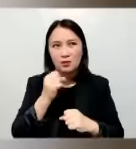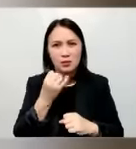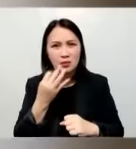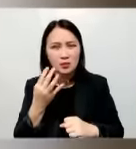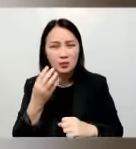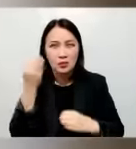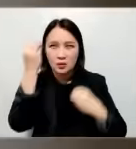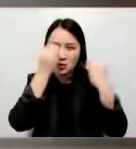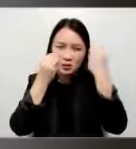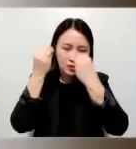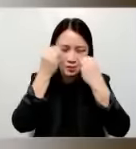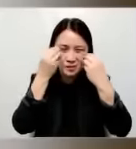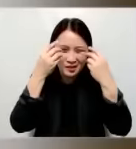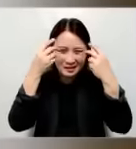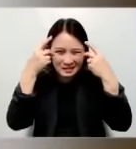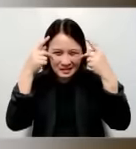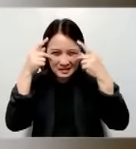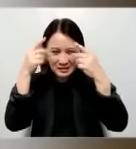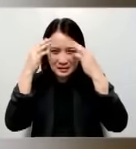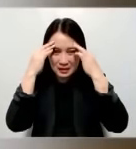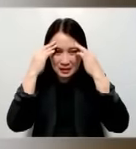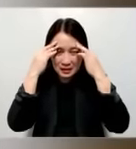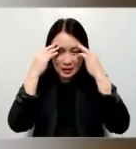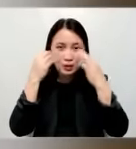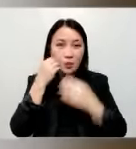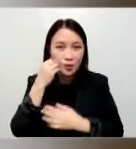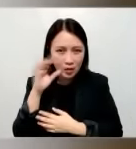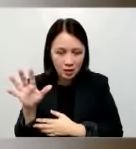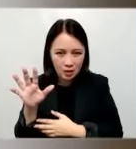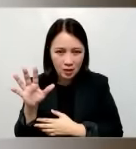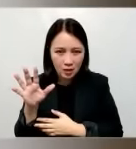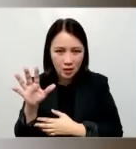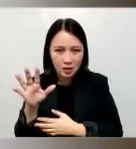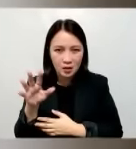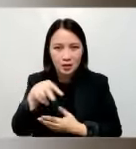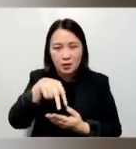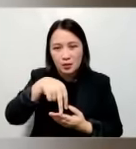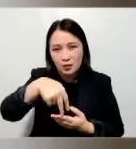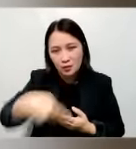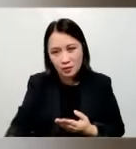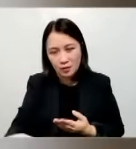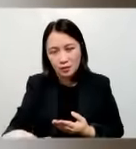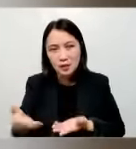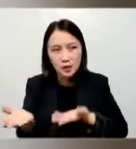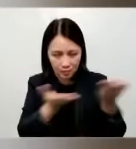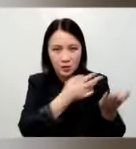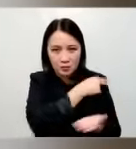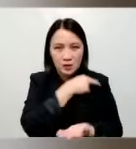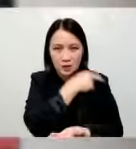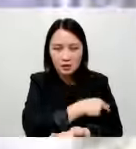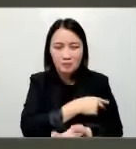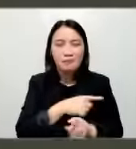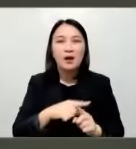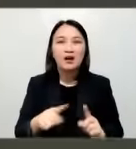at sumakit ang ulo. Pagkabalik sa kanilang bahay, humandusay sa Summers sa garahe. Dinala pa siya sa ospital pero tuluyan ding binawian ng